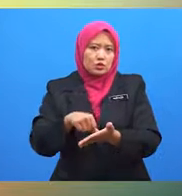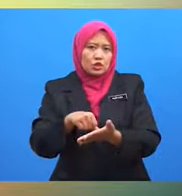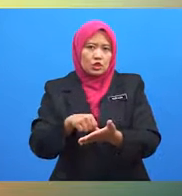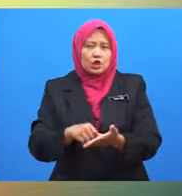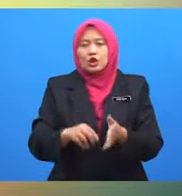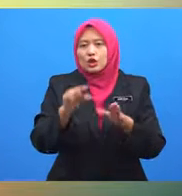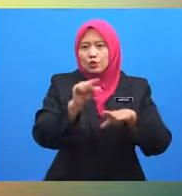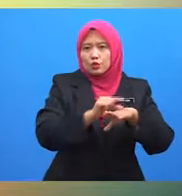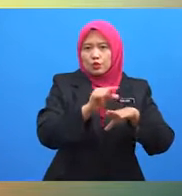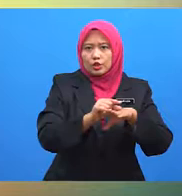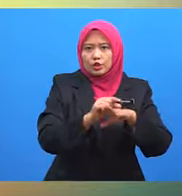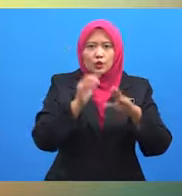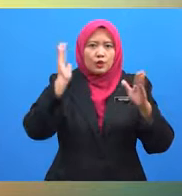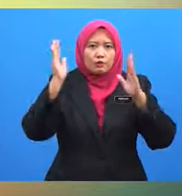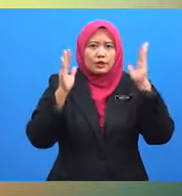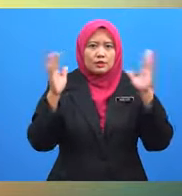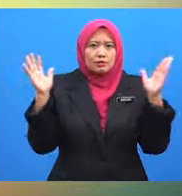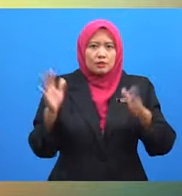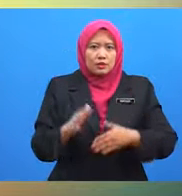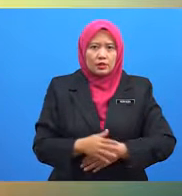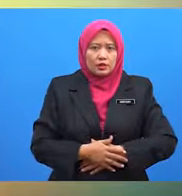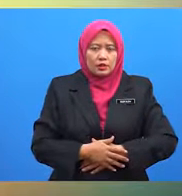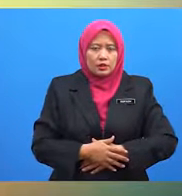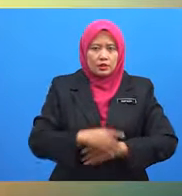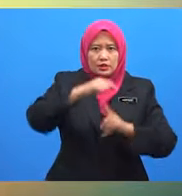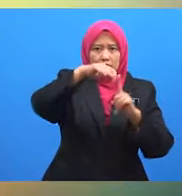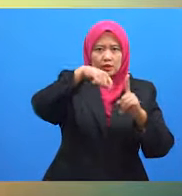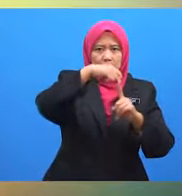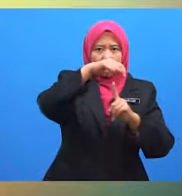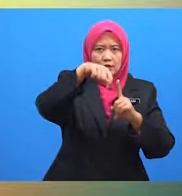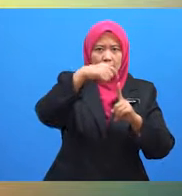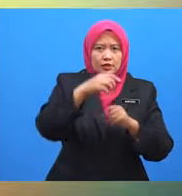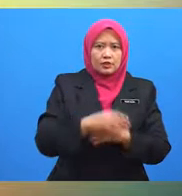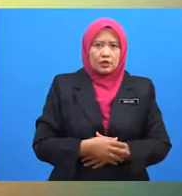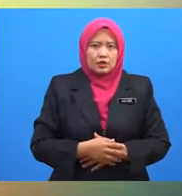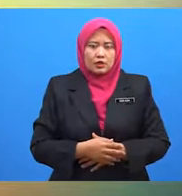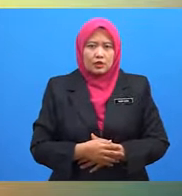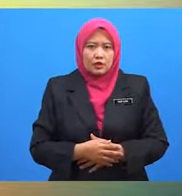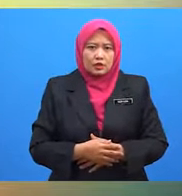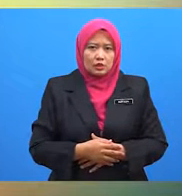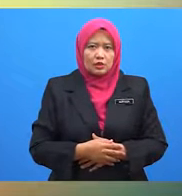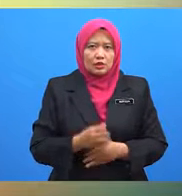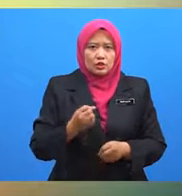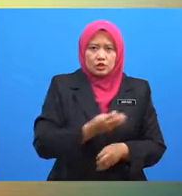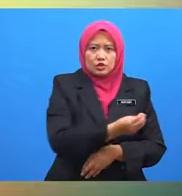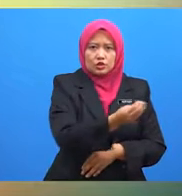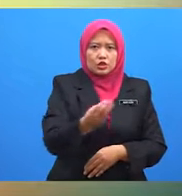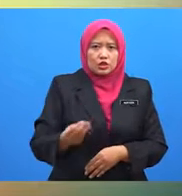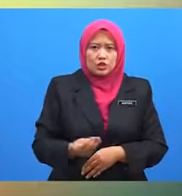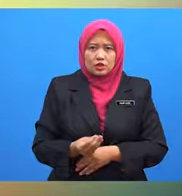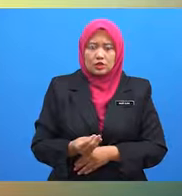ke-7, kesemuanya diturunkan dalam huruf Pallava